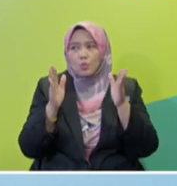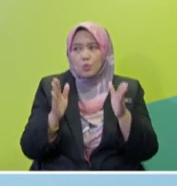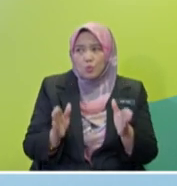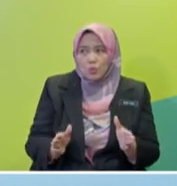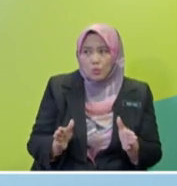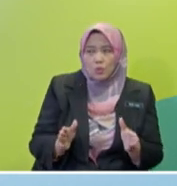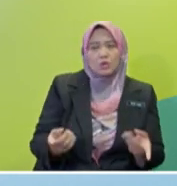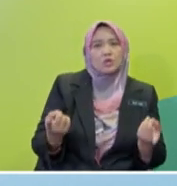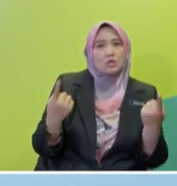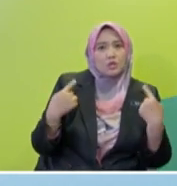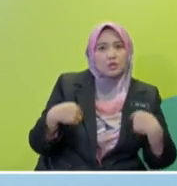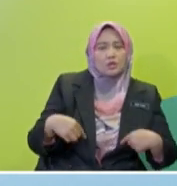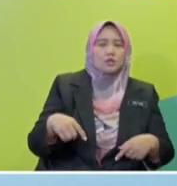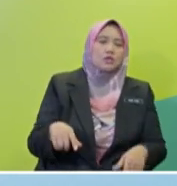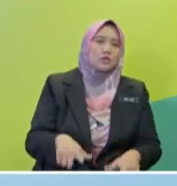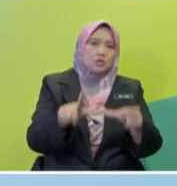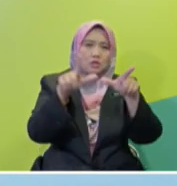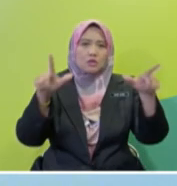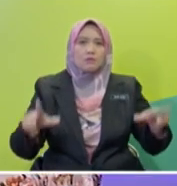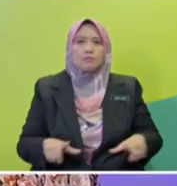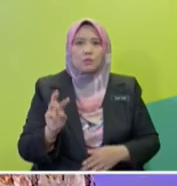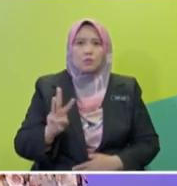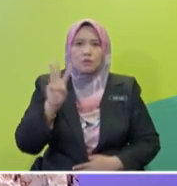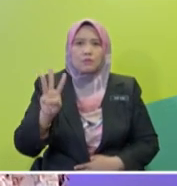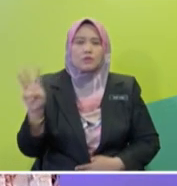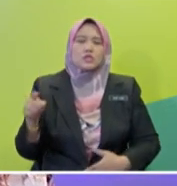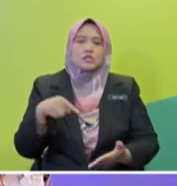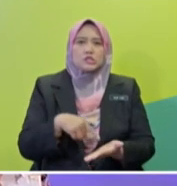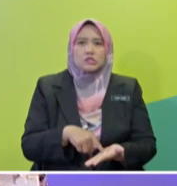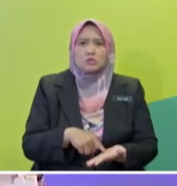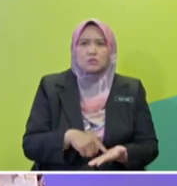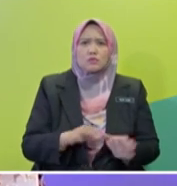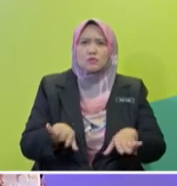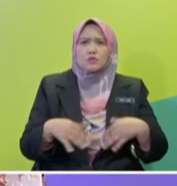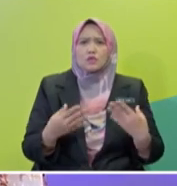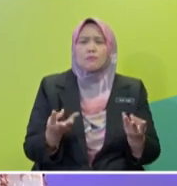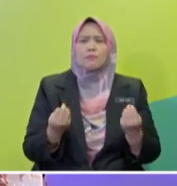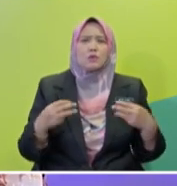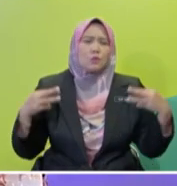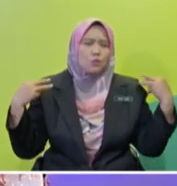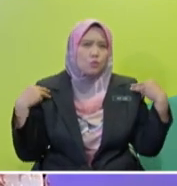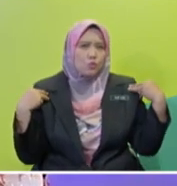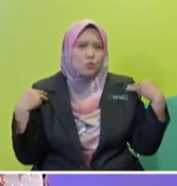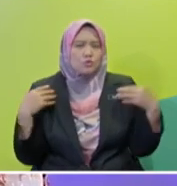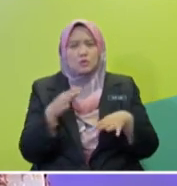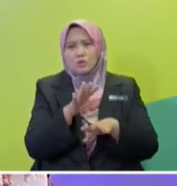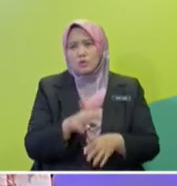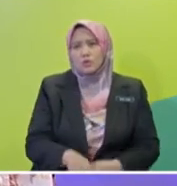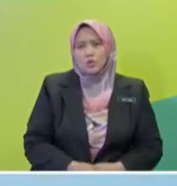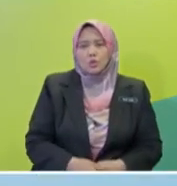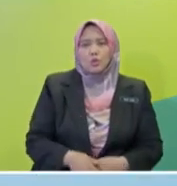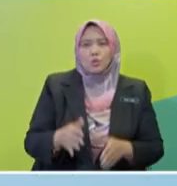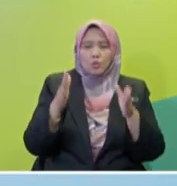berhasil semua ini yang keempat Bagaimanakah saya boleh membimbing pengunjung untuk